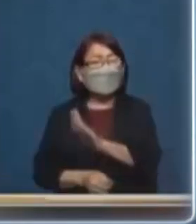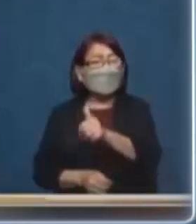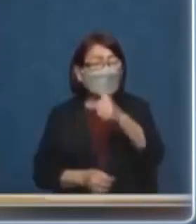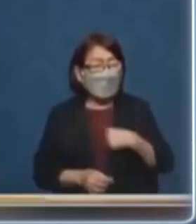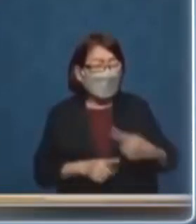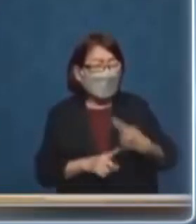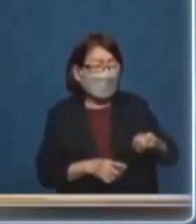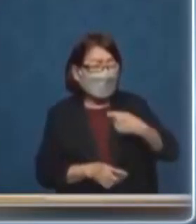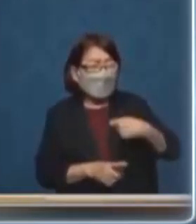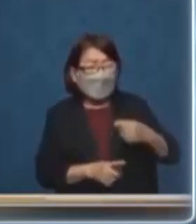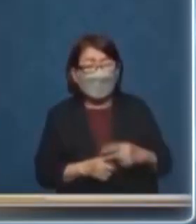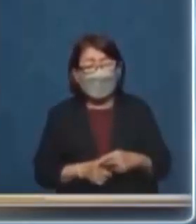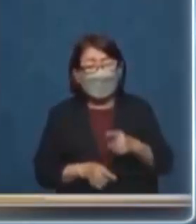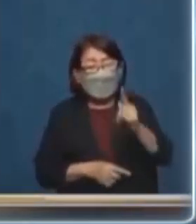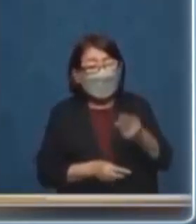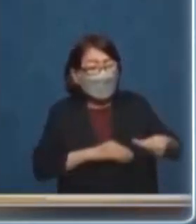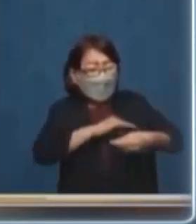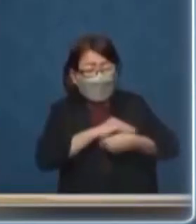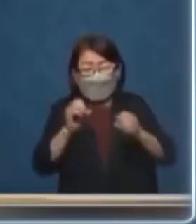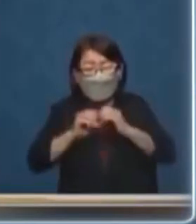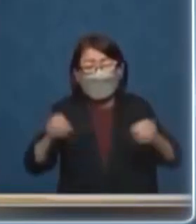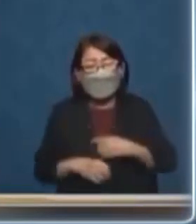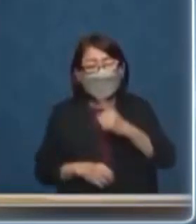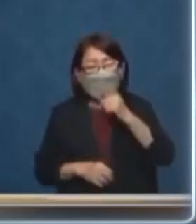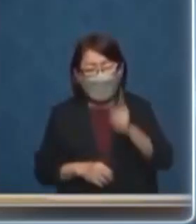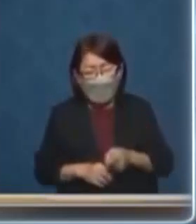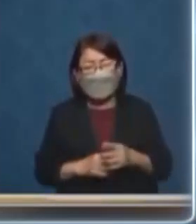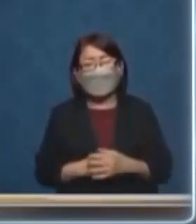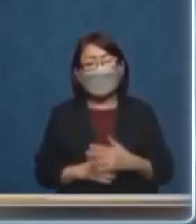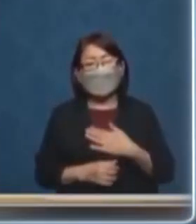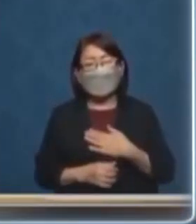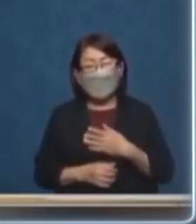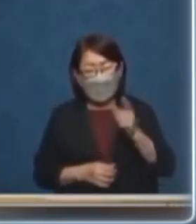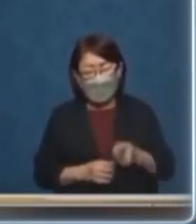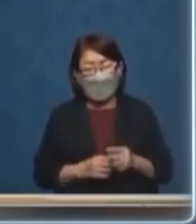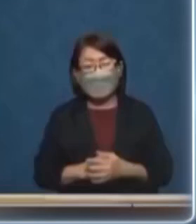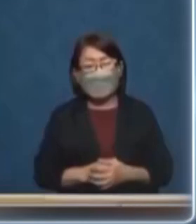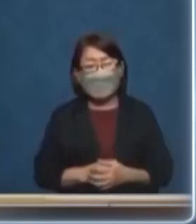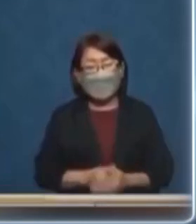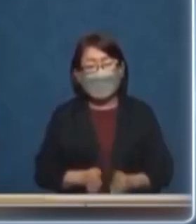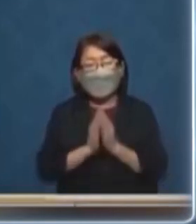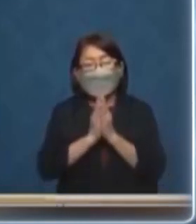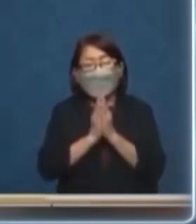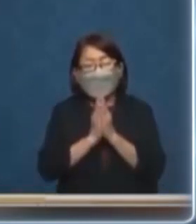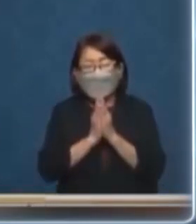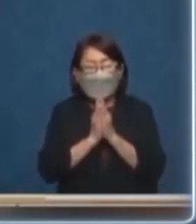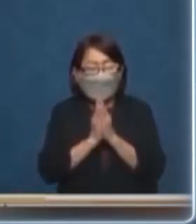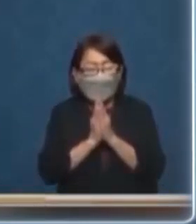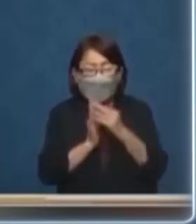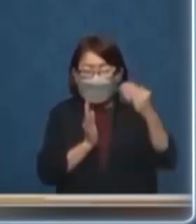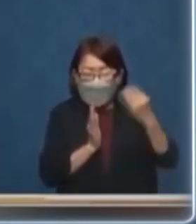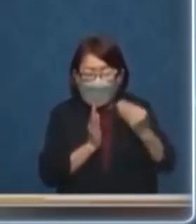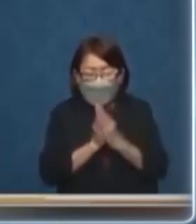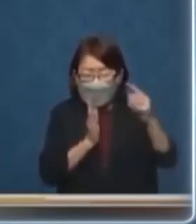กเขายืนตอบเรื่องอะไรว่ายังไงฮะ เขาตอบว่าอันนี้มีเสียงนายกไหมครับ มีฮะ มีนะฮะโอเคครับ แล้วผมสวดมนต์สวดมนต์ทุกวันนะ